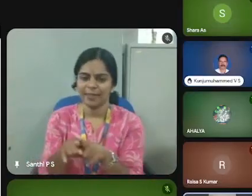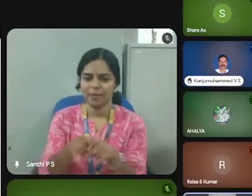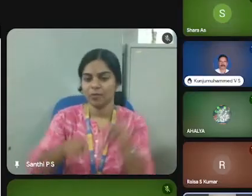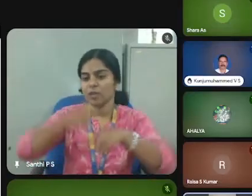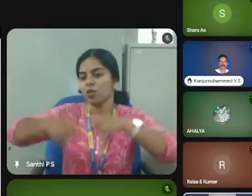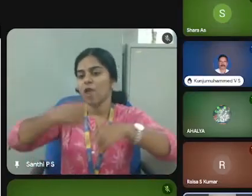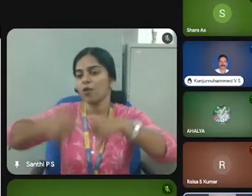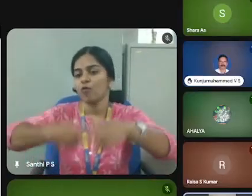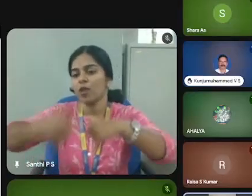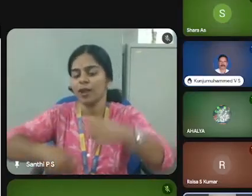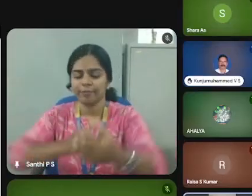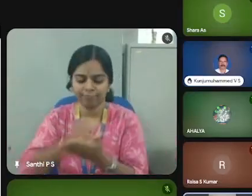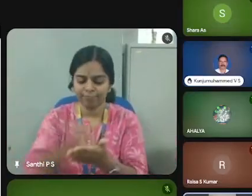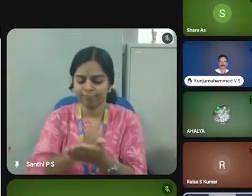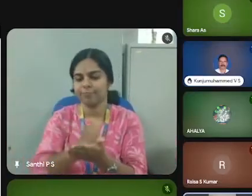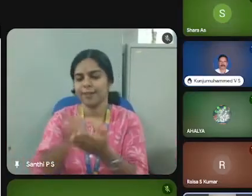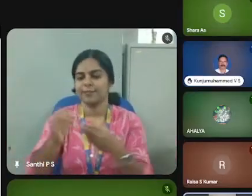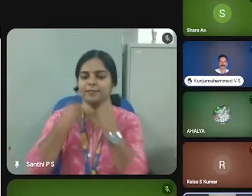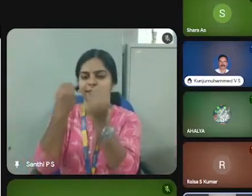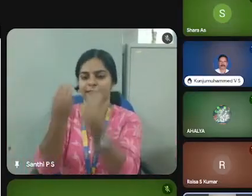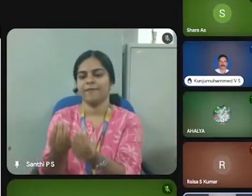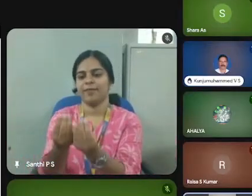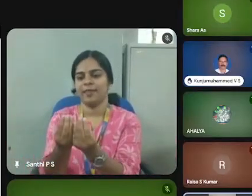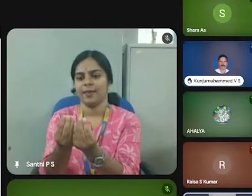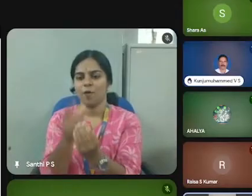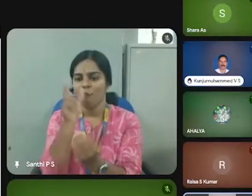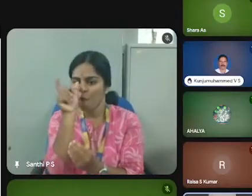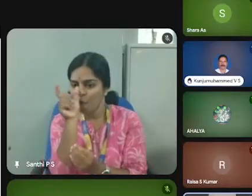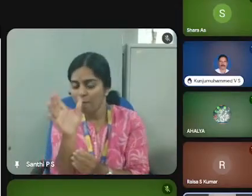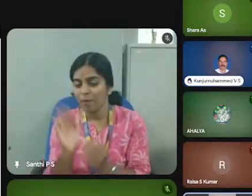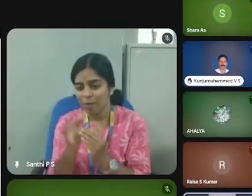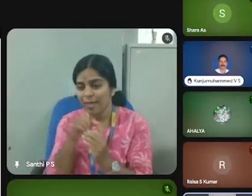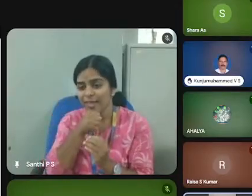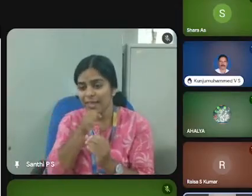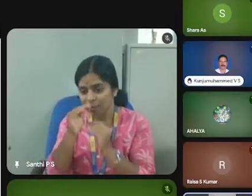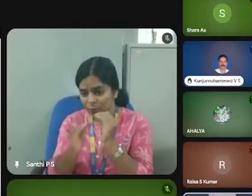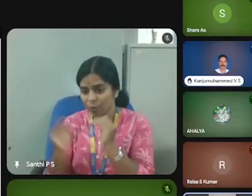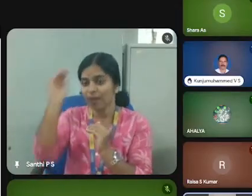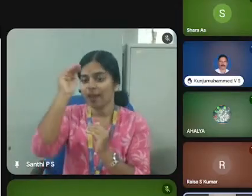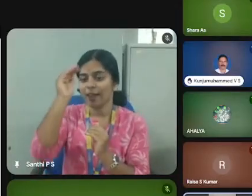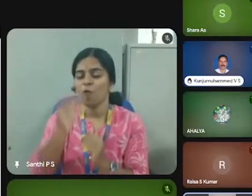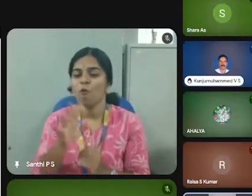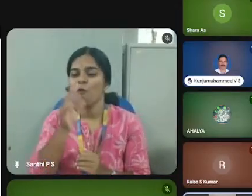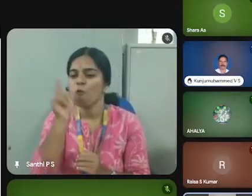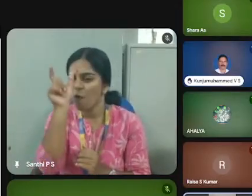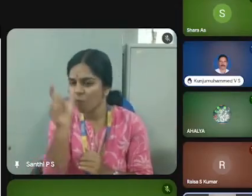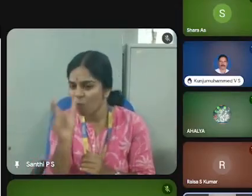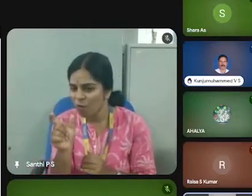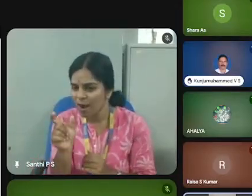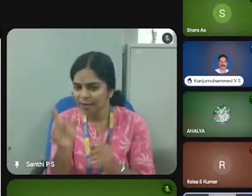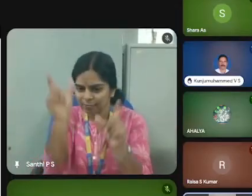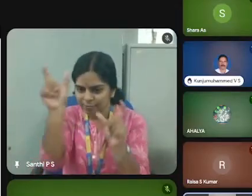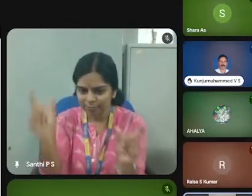ആയിട്ട് പ്രാക്ടീസ് ചെയ്യുക എന്നുള്ളതാണ് നമുക്ക് ചെയ്യാൻ പറ്റുക. അല്ലെ ഇച്ചിരൂടെ വലിയ പിള്ളേരാണ് ഈ വേർഡ് ഫൈൻഡിങ്, മീസ്, അങ്ങനത്തെ